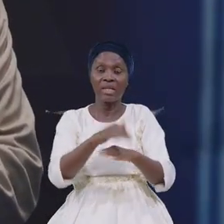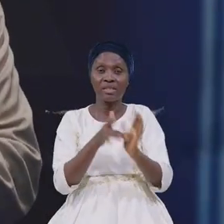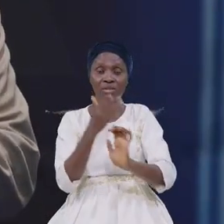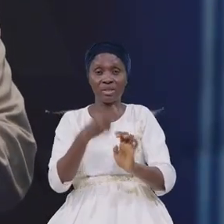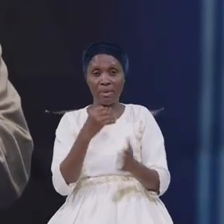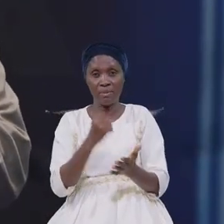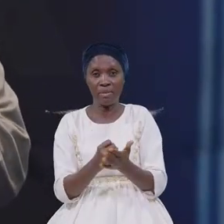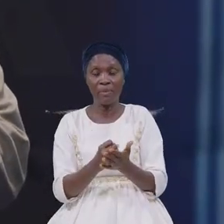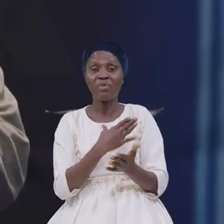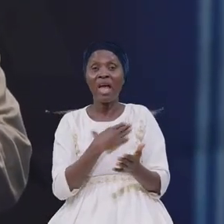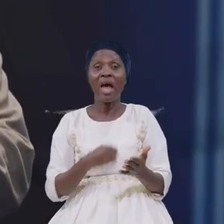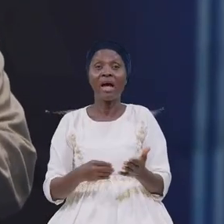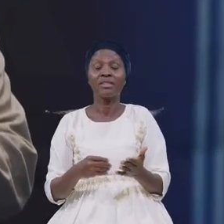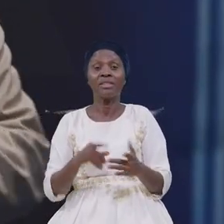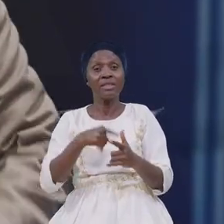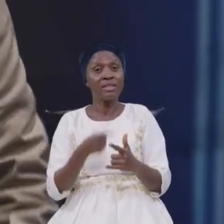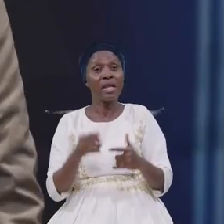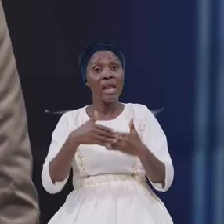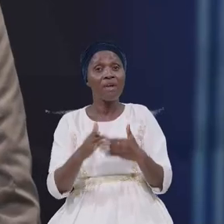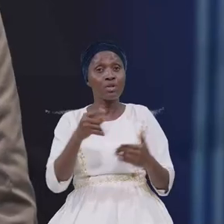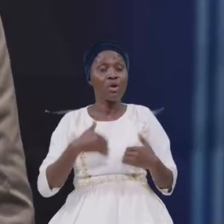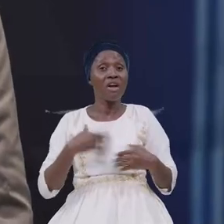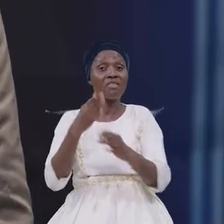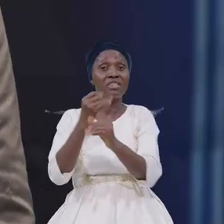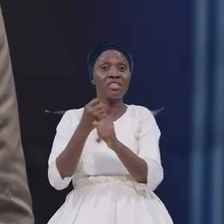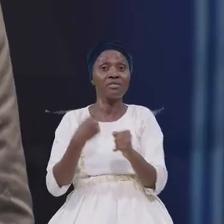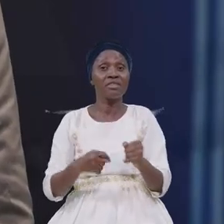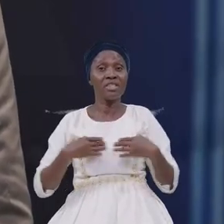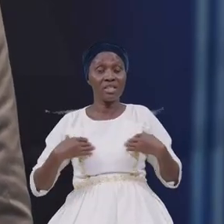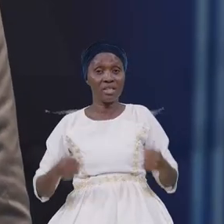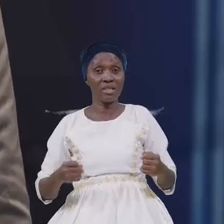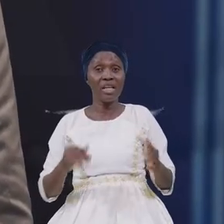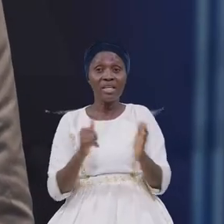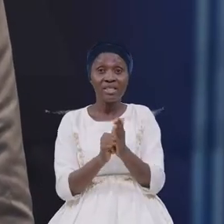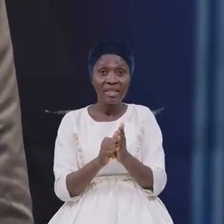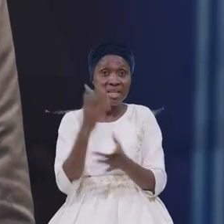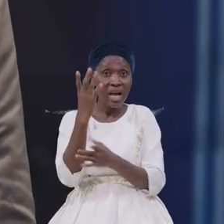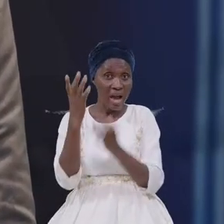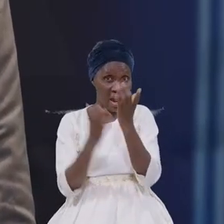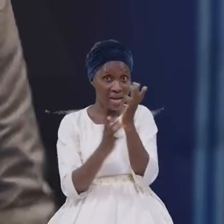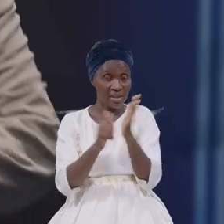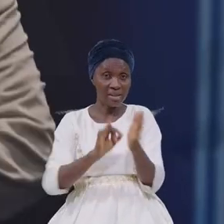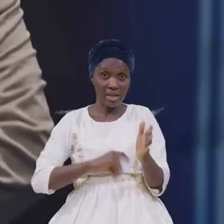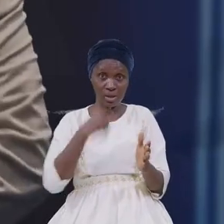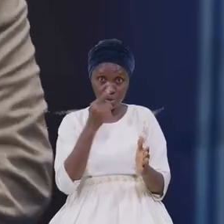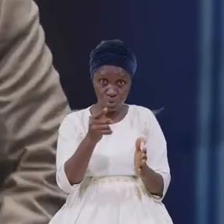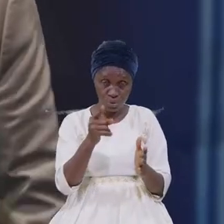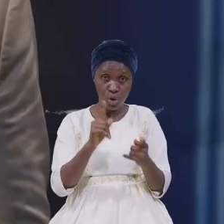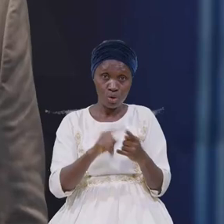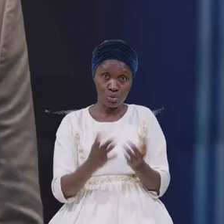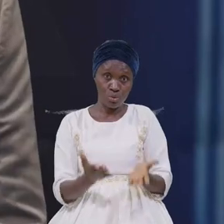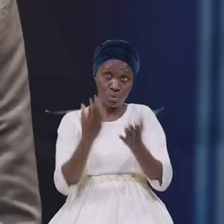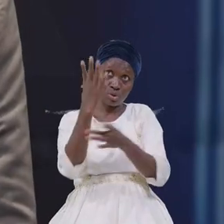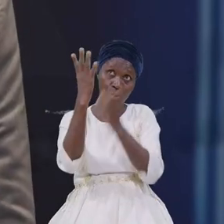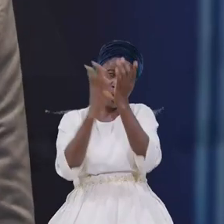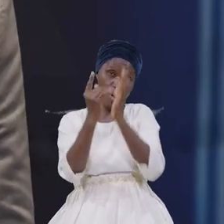que vous aurez obtenu la guérison, la main là que je vais vous dire de lever, lorsque vous allez lever ça,